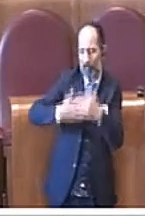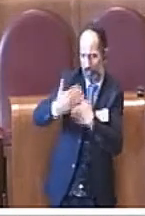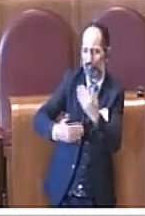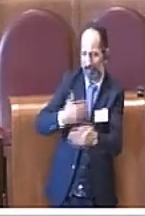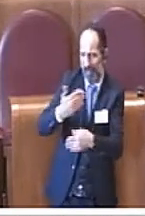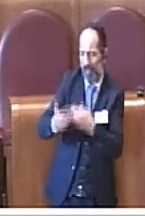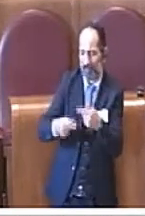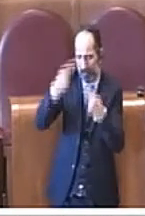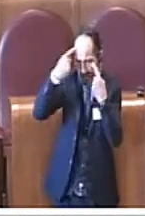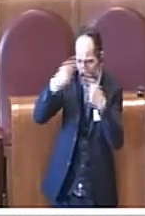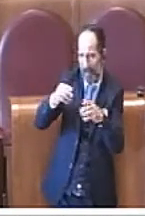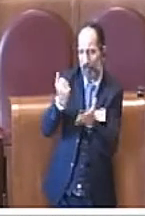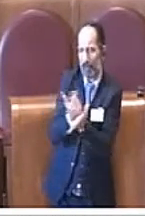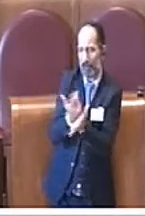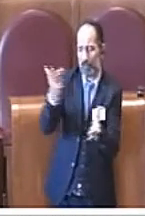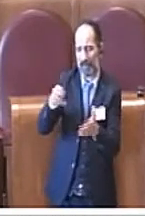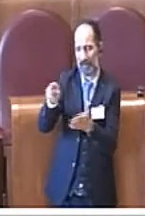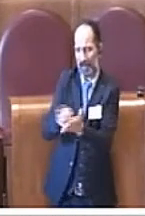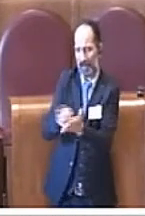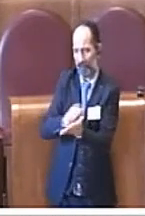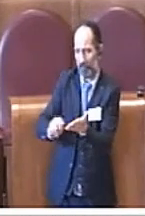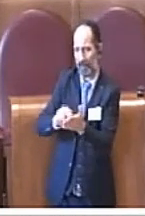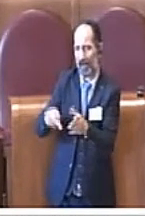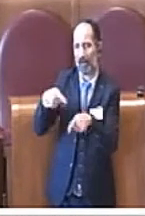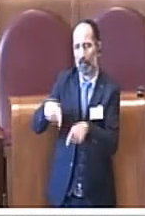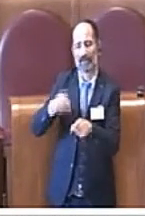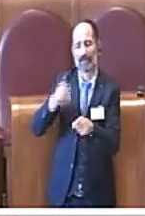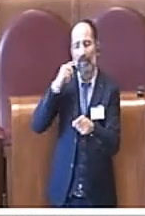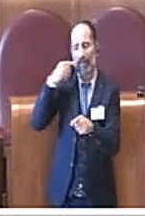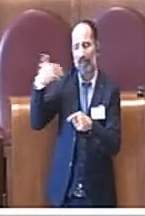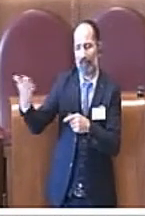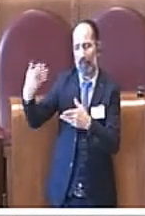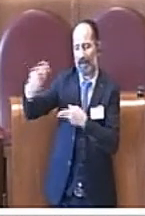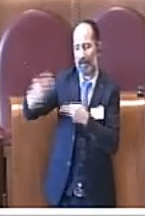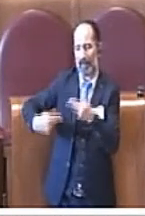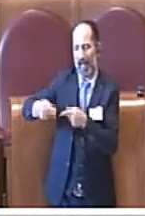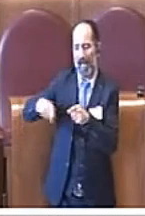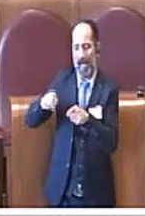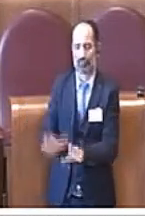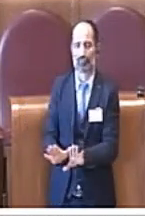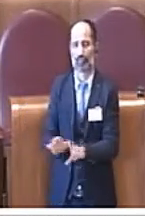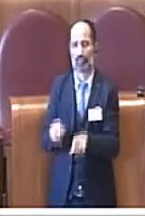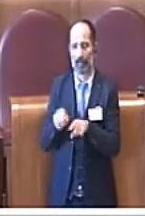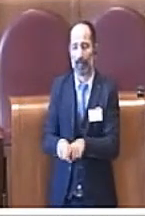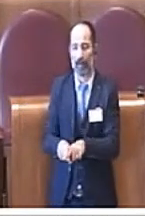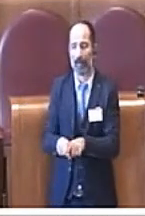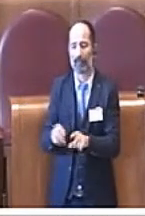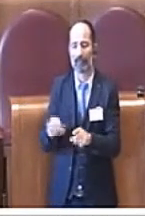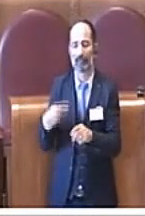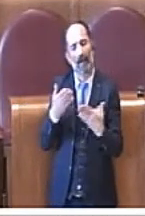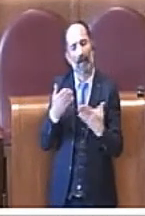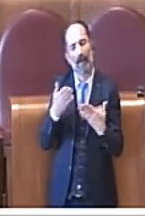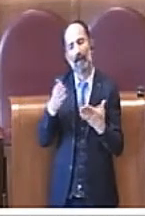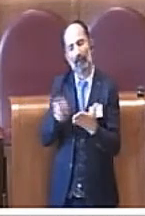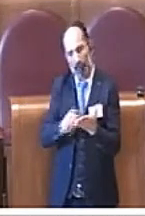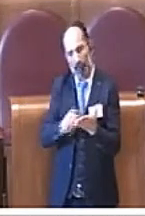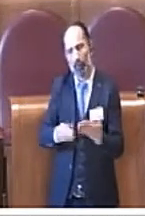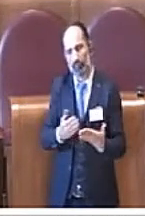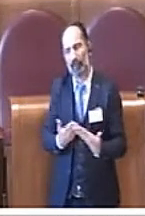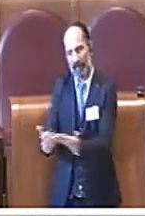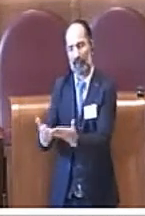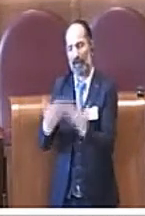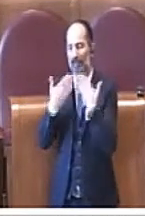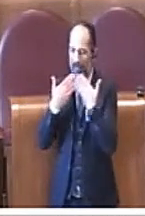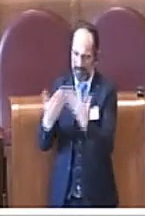perché sappiamo che è importante a votare questi debiti fuori bilancio, quindi senz'altro il nostro voto è favorevole. Grazie.